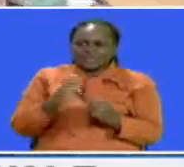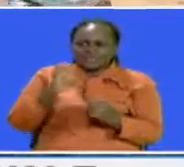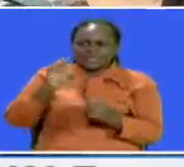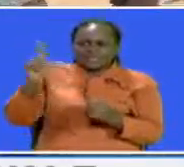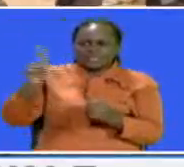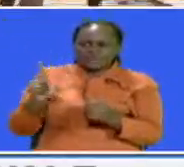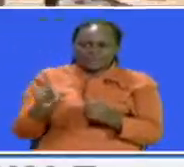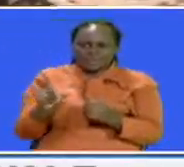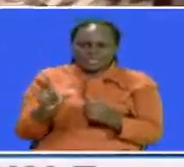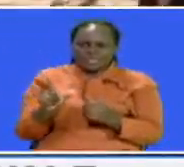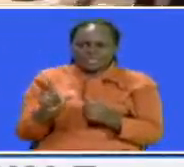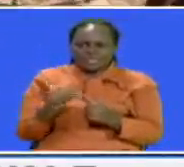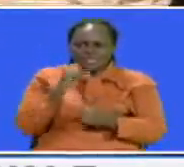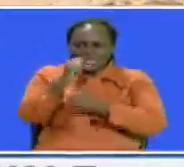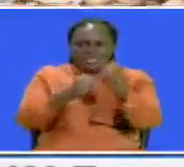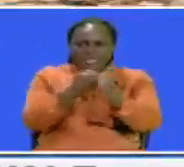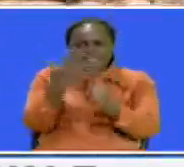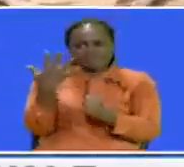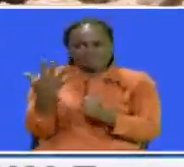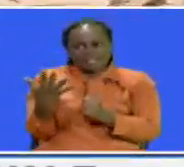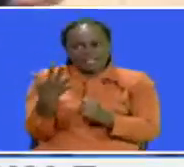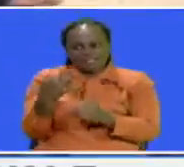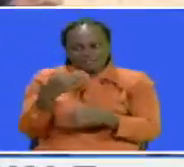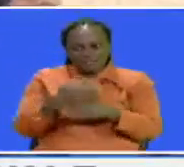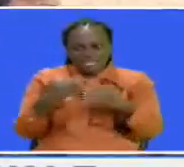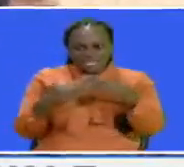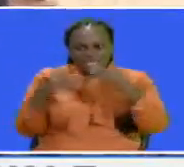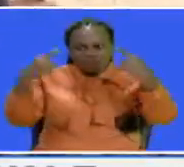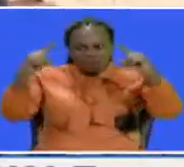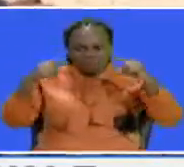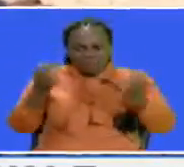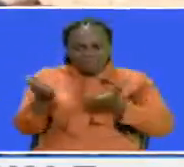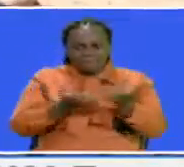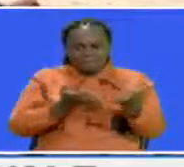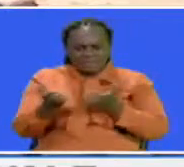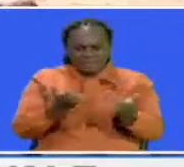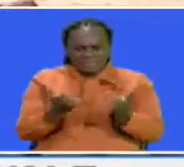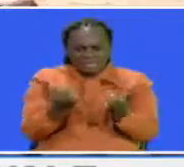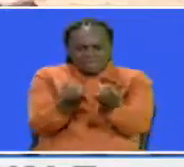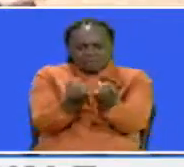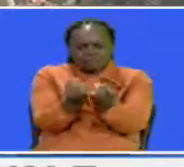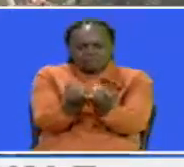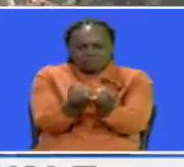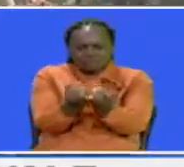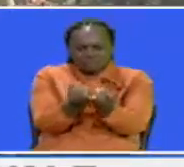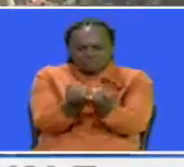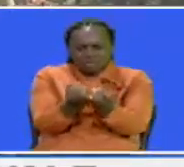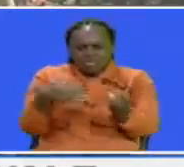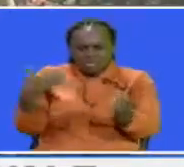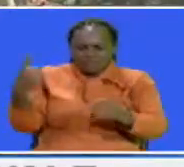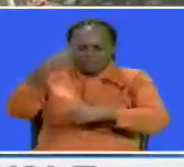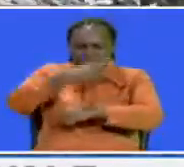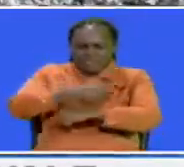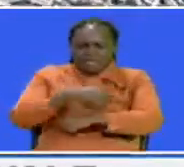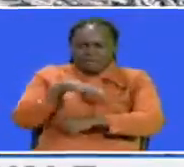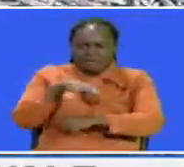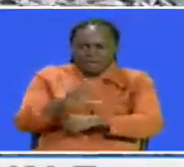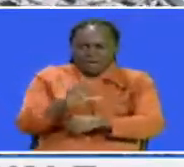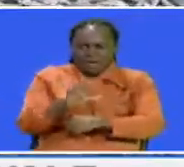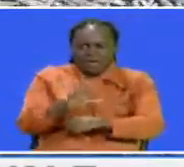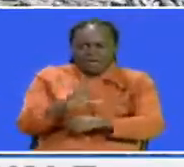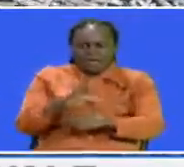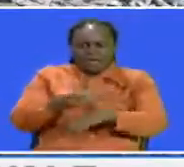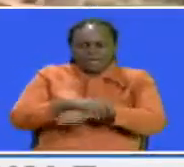Elizabeth has spent the last 5 years building a thriving business around dagaa. Every day, she processes